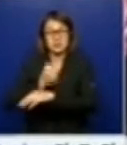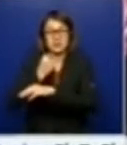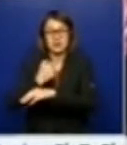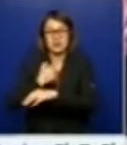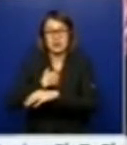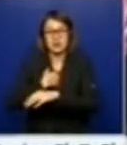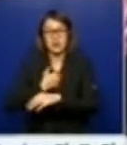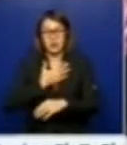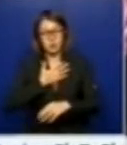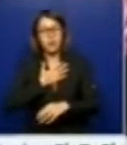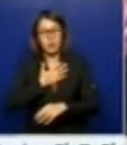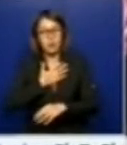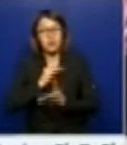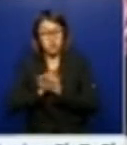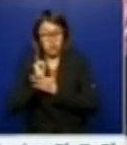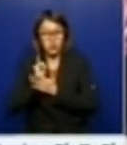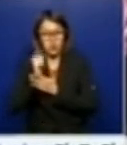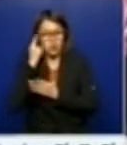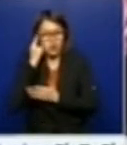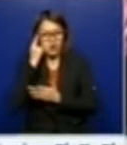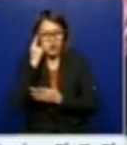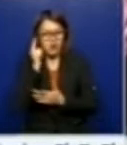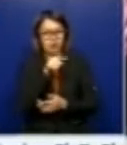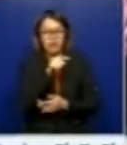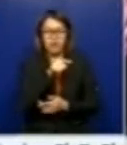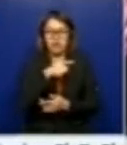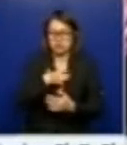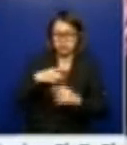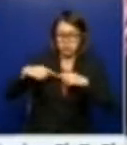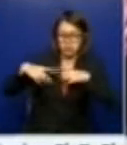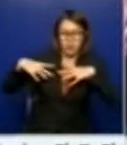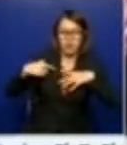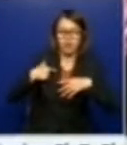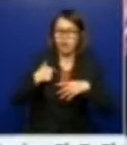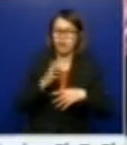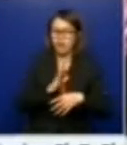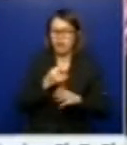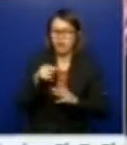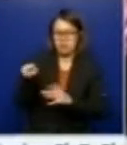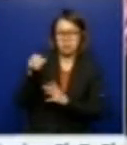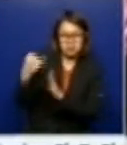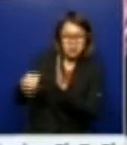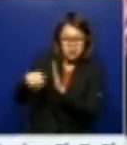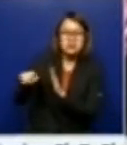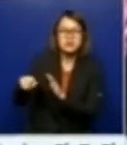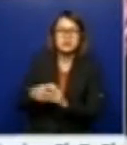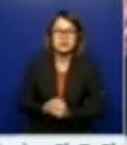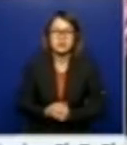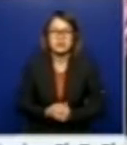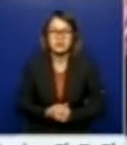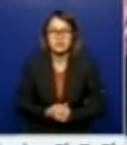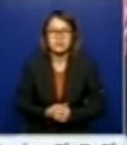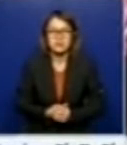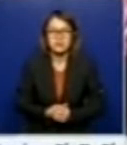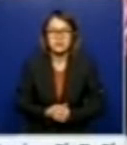าใครไปอยู่กับตัวเองก็บอกถูกเวลาใครไปอยู่นอกฝ่ายตัวเองก็บอกคนนั้นเป็นคนไม่ถูกเพราะนั้นเรื่องนี้